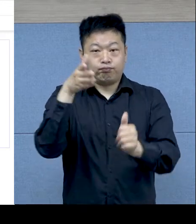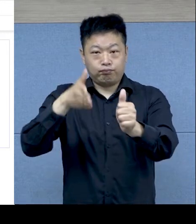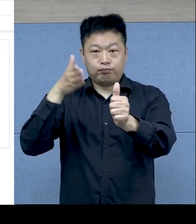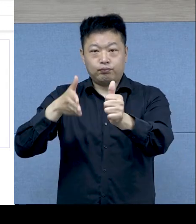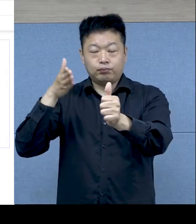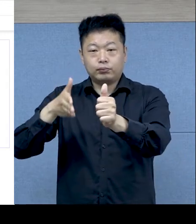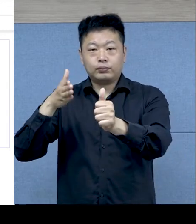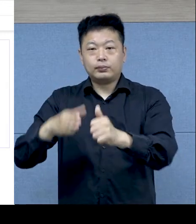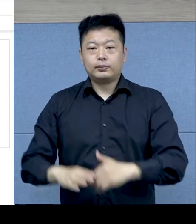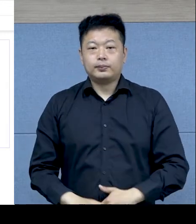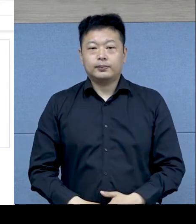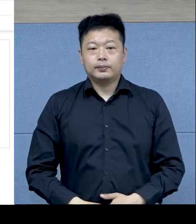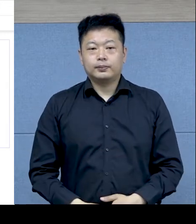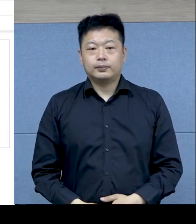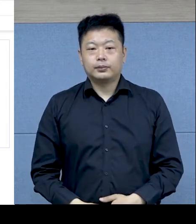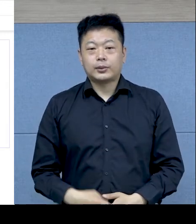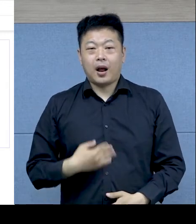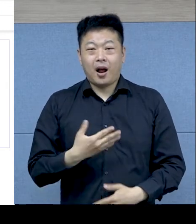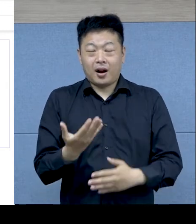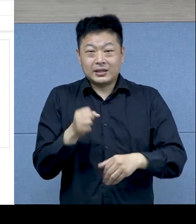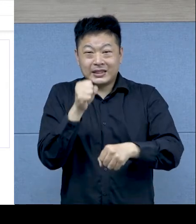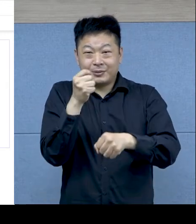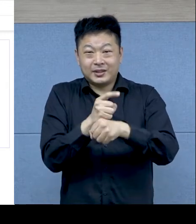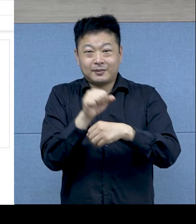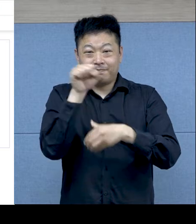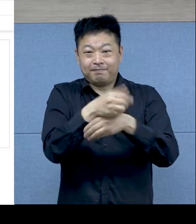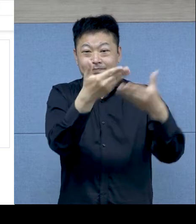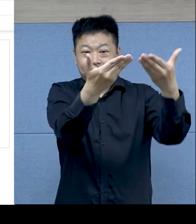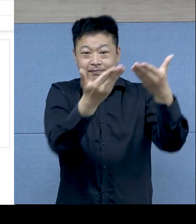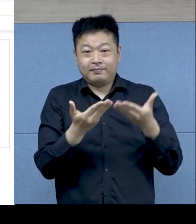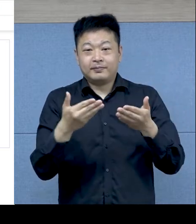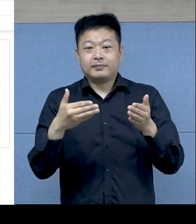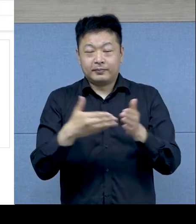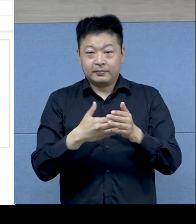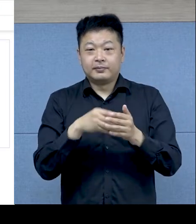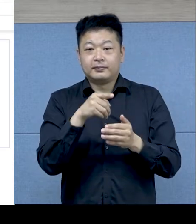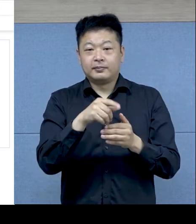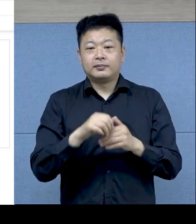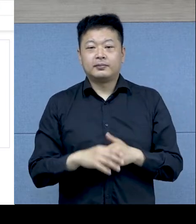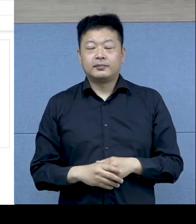됩니다. 네, 저는 이미 이제 승인된